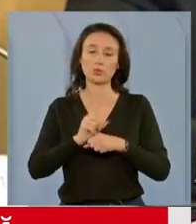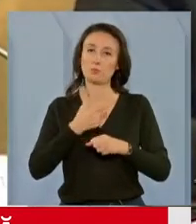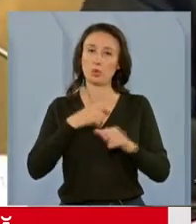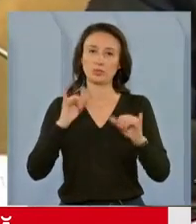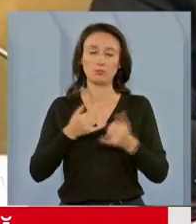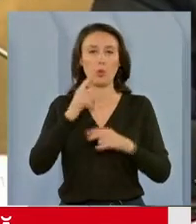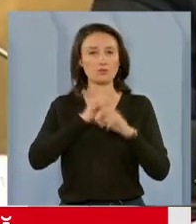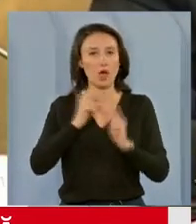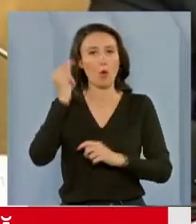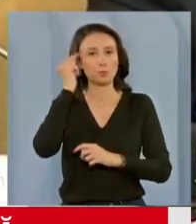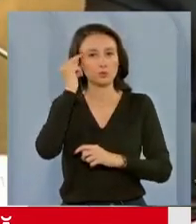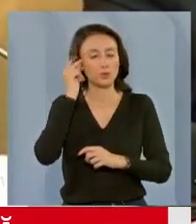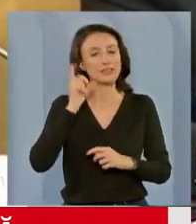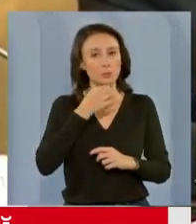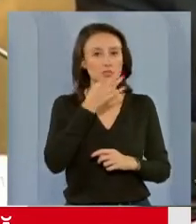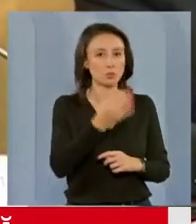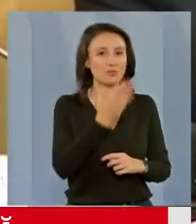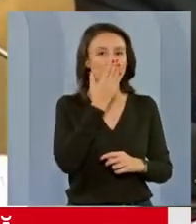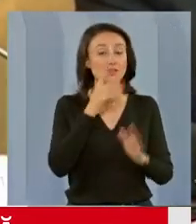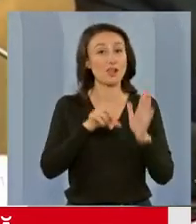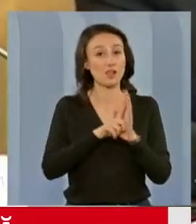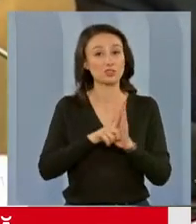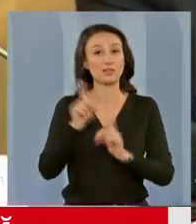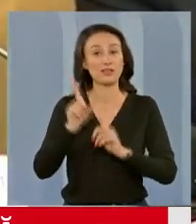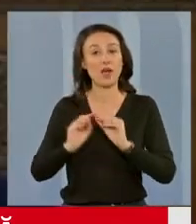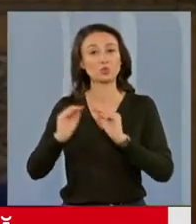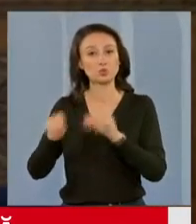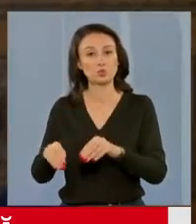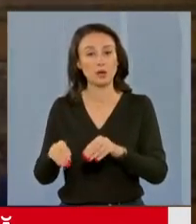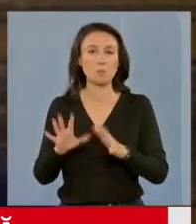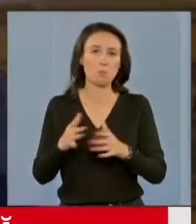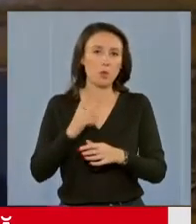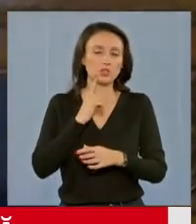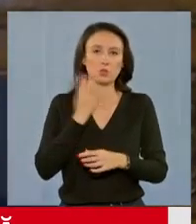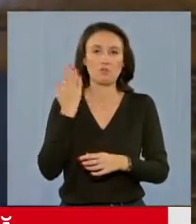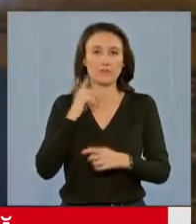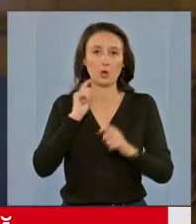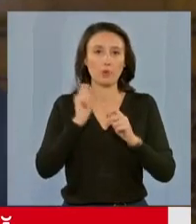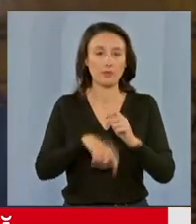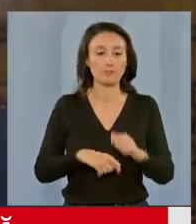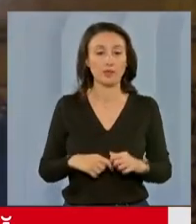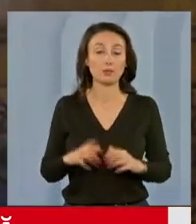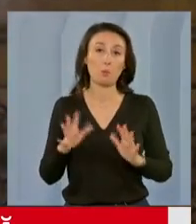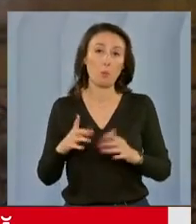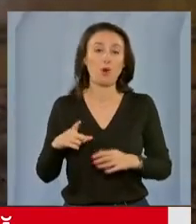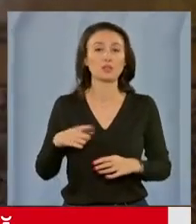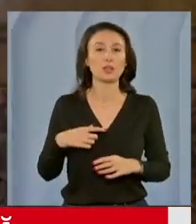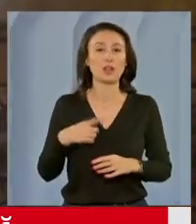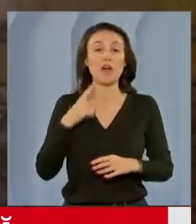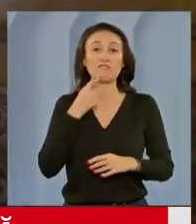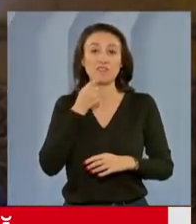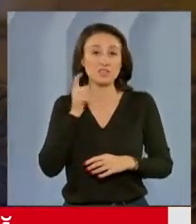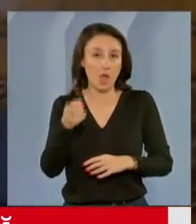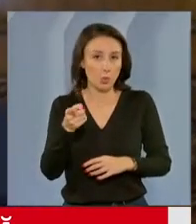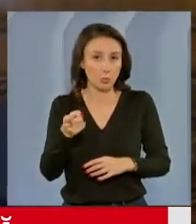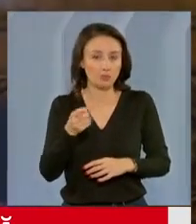într-o țară civilizată. Trebuie să răspundă în fața legii, chit că ajunge, cum să zic eu, poate că nu va fi condamnat, poate că la vârsta lui